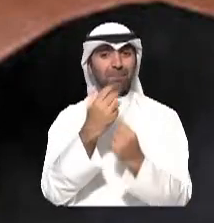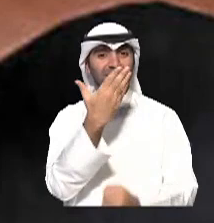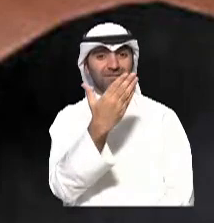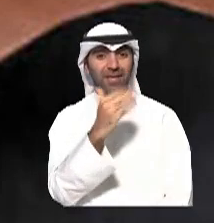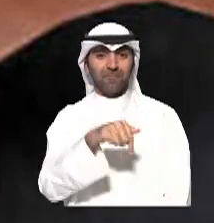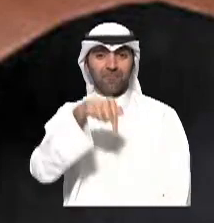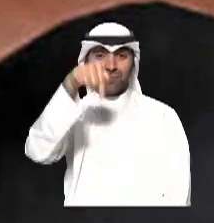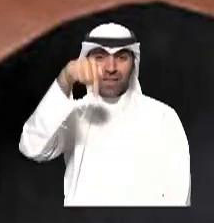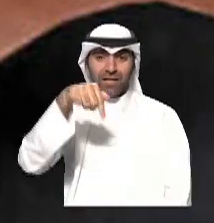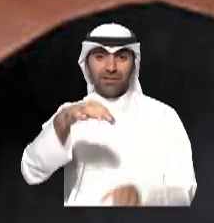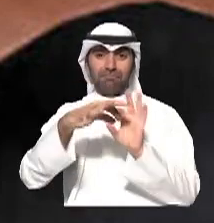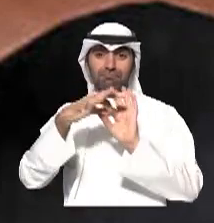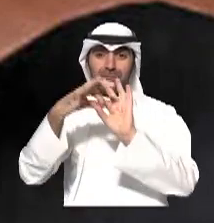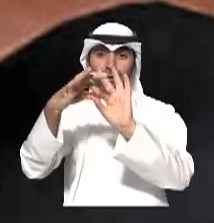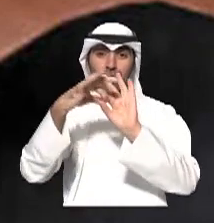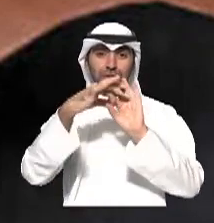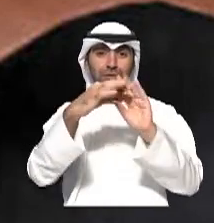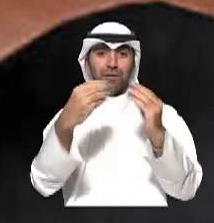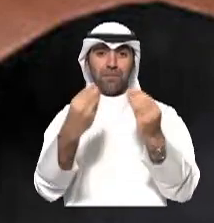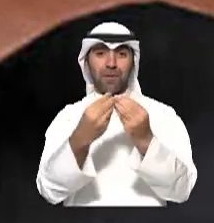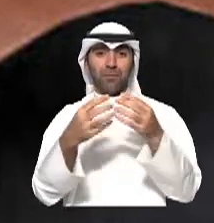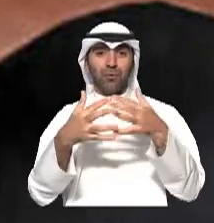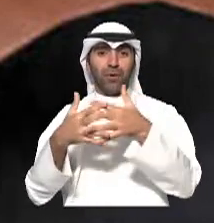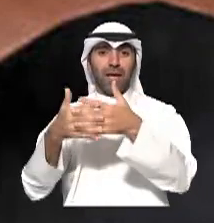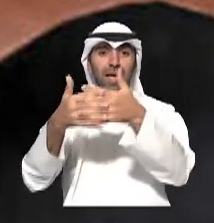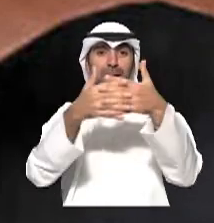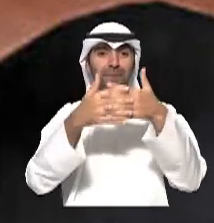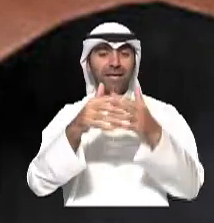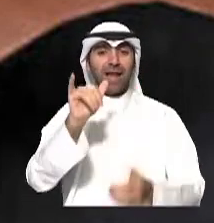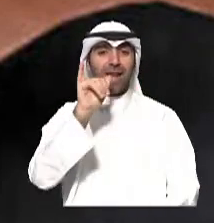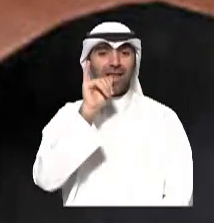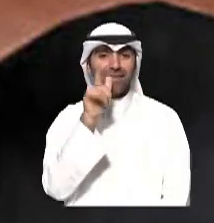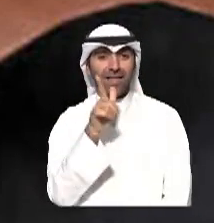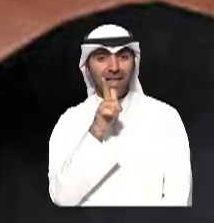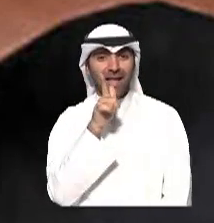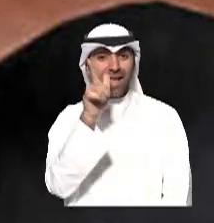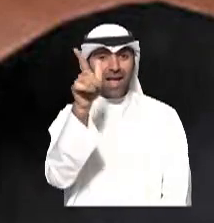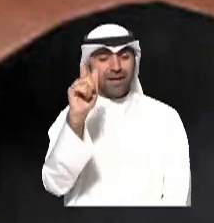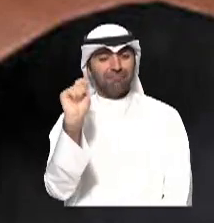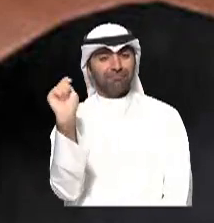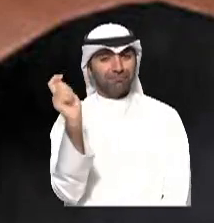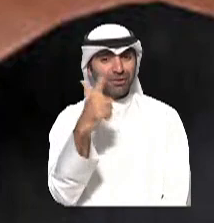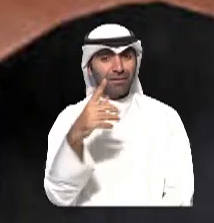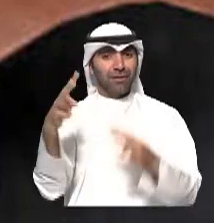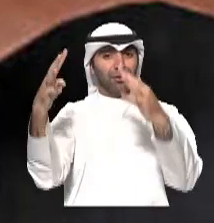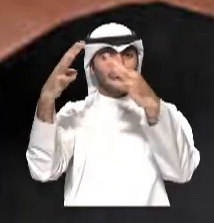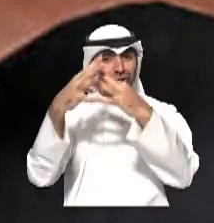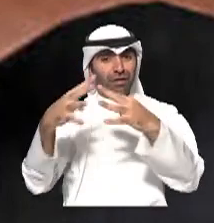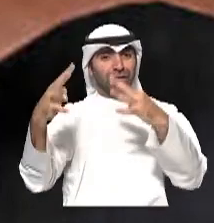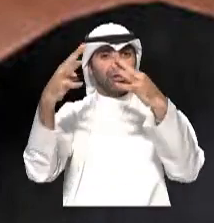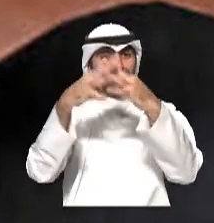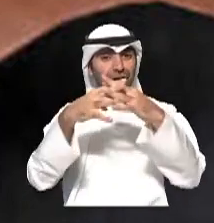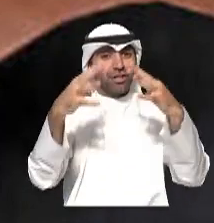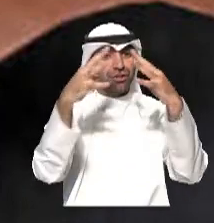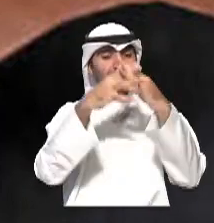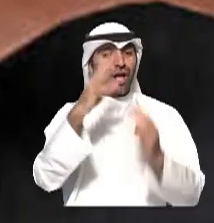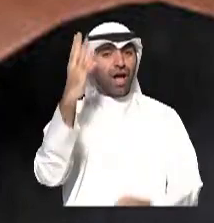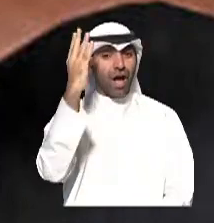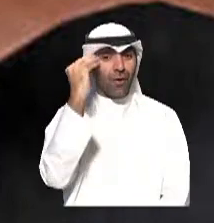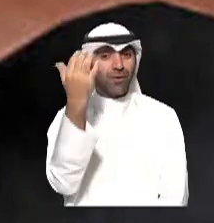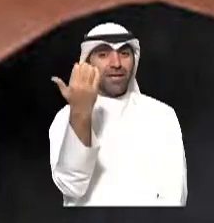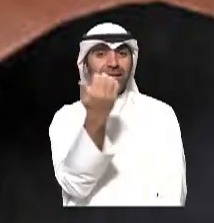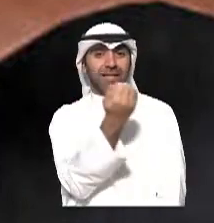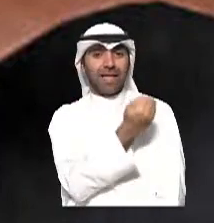المتحدة وكندا وفرنسا وأسبانيا. وأوضحت الوزارة أن جميع المواعيد المقررة للجرعة